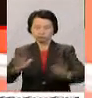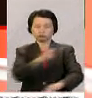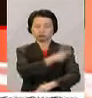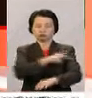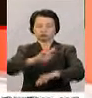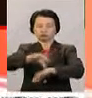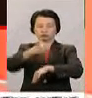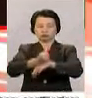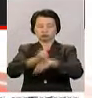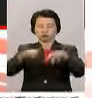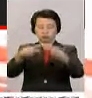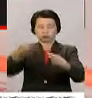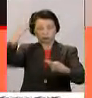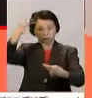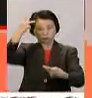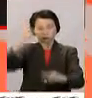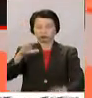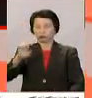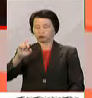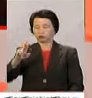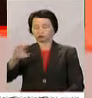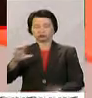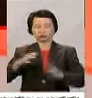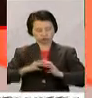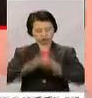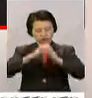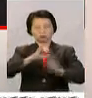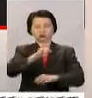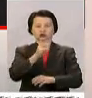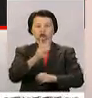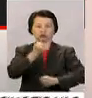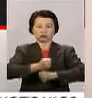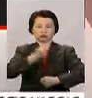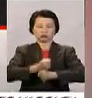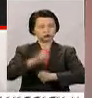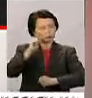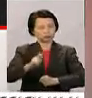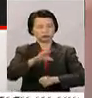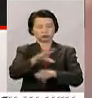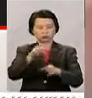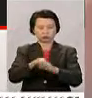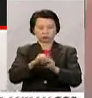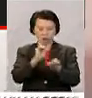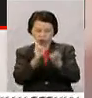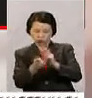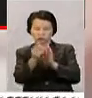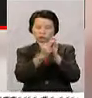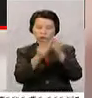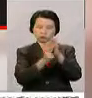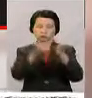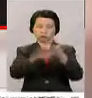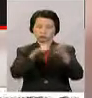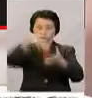pertubuhan dan parti politik. ERC akan turut menubuhkan jawatan kuasa kerja yang perlu termasuk menggubal undang-undang